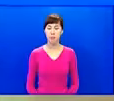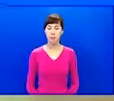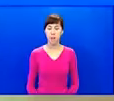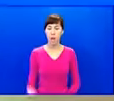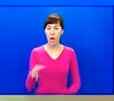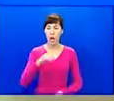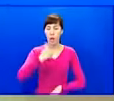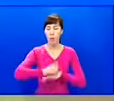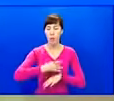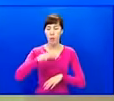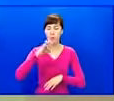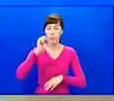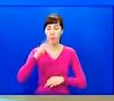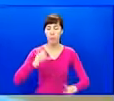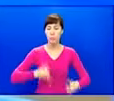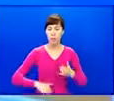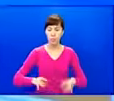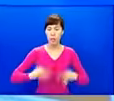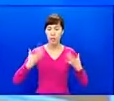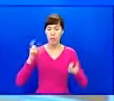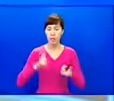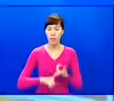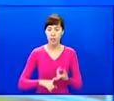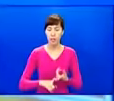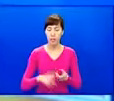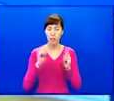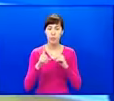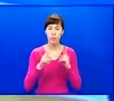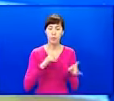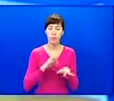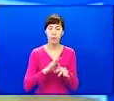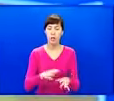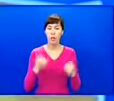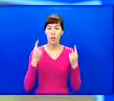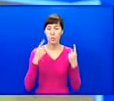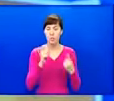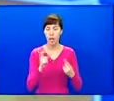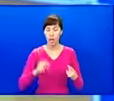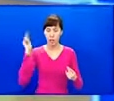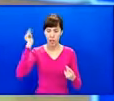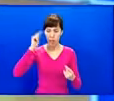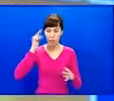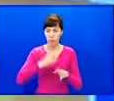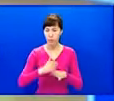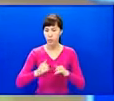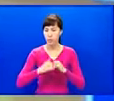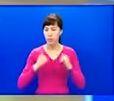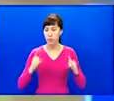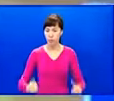Облыс әкімі Жансейіт Түймебаев ұстаздар мерекесіне орай арнайы жиын өткізді. Лағатты жандардың білім беру саласының дамуына қосып